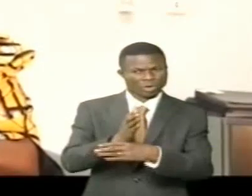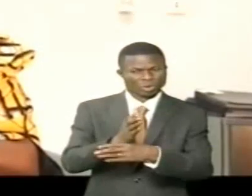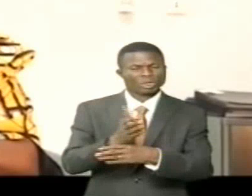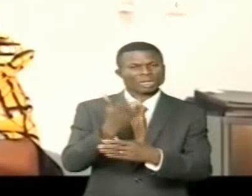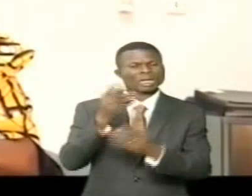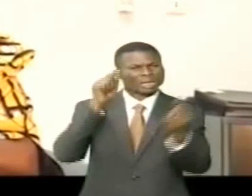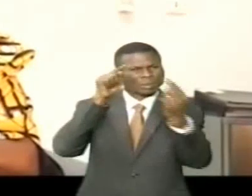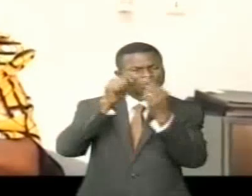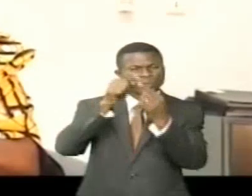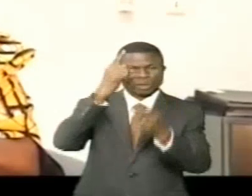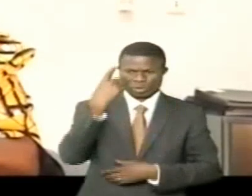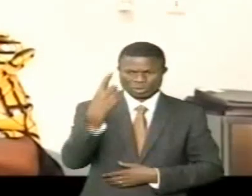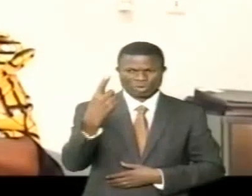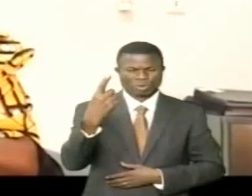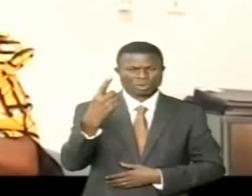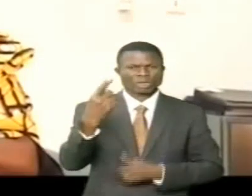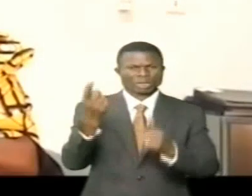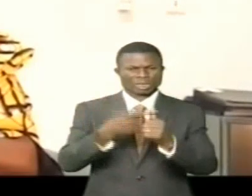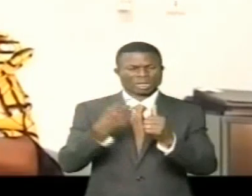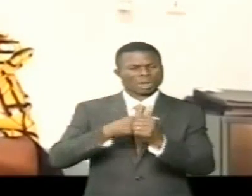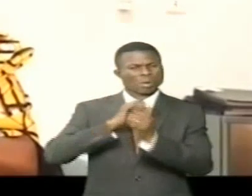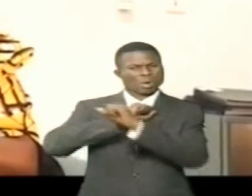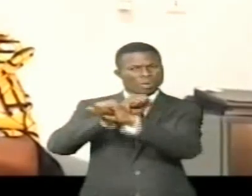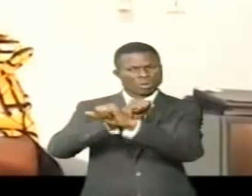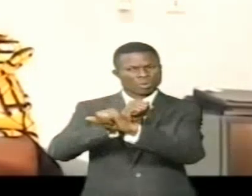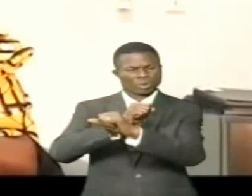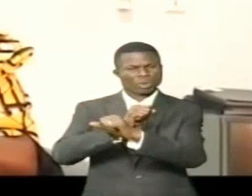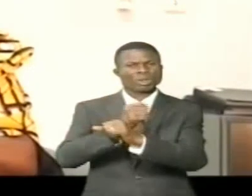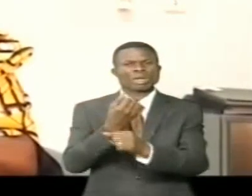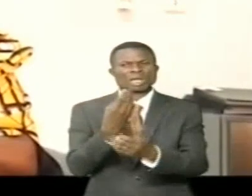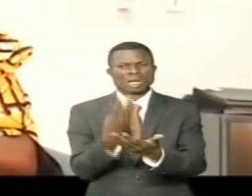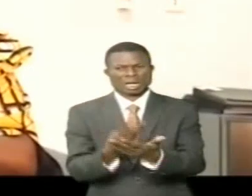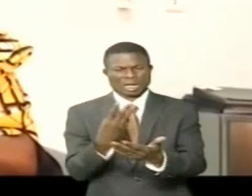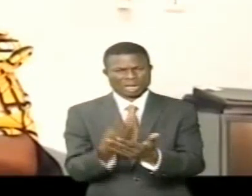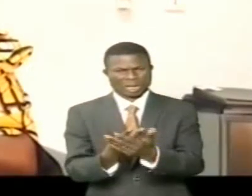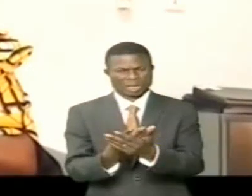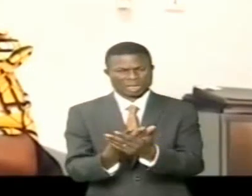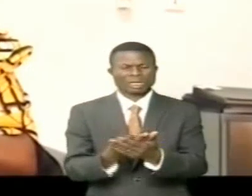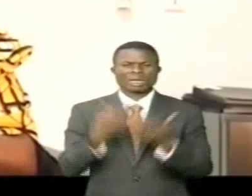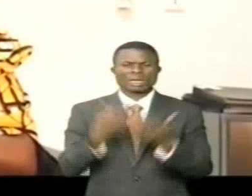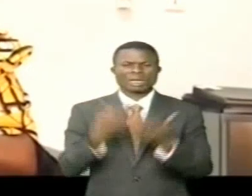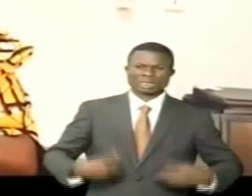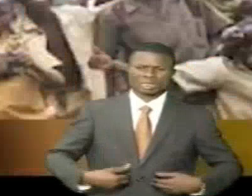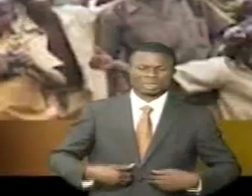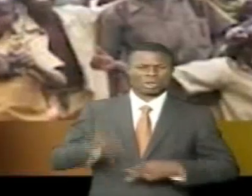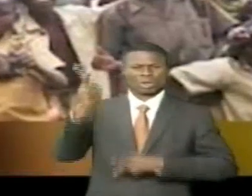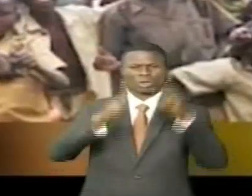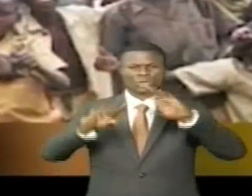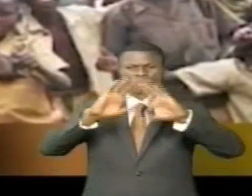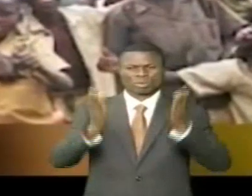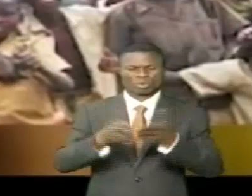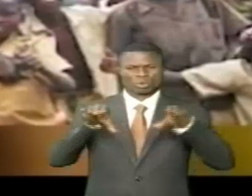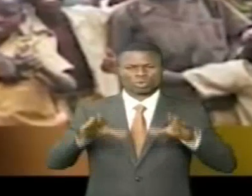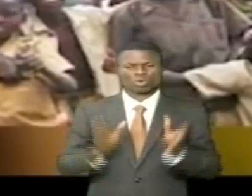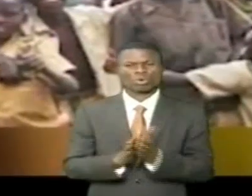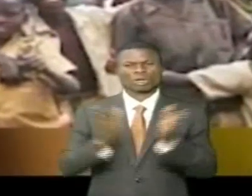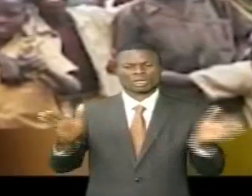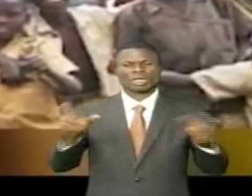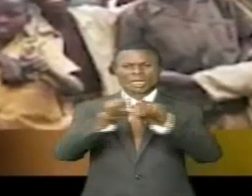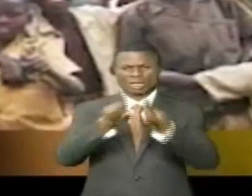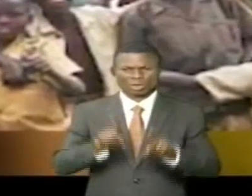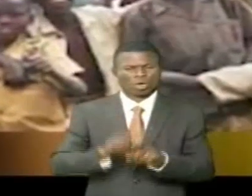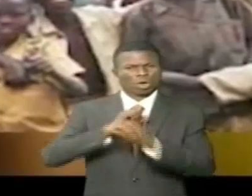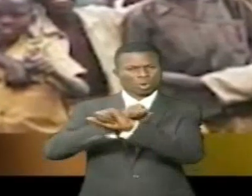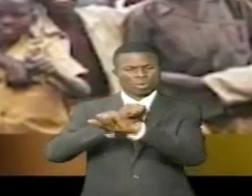objectif, celui de préserver le capital principal qui est la santé de la population congolaise en général et celle